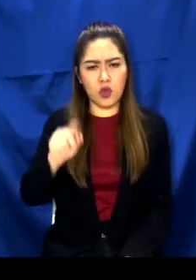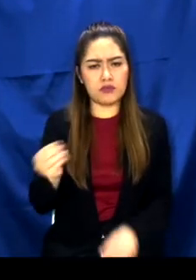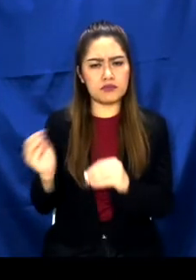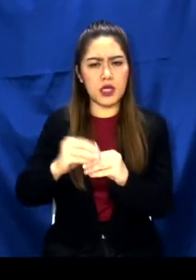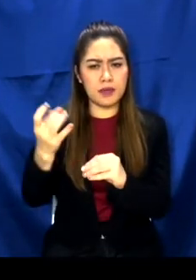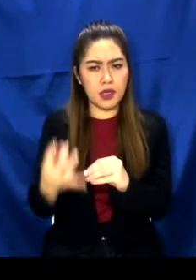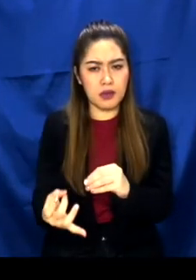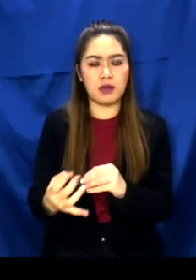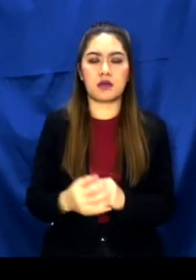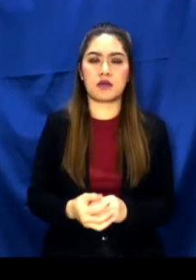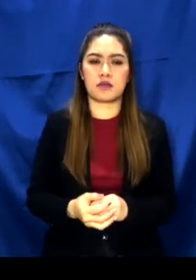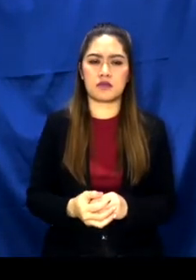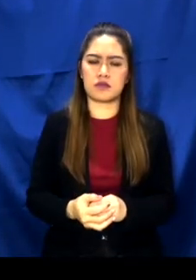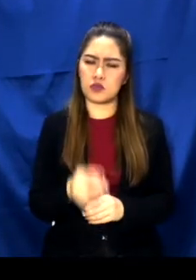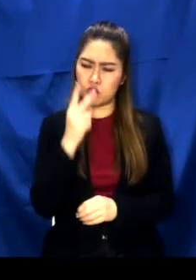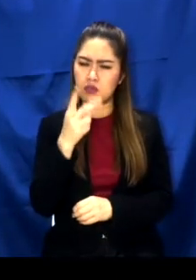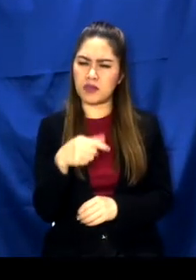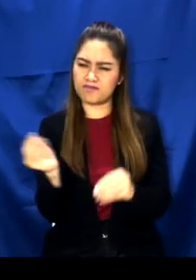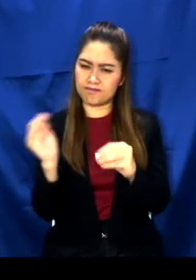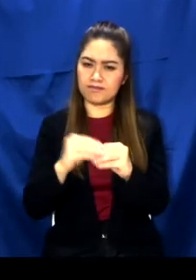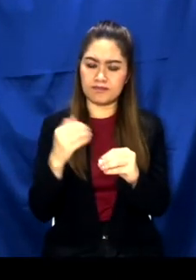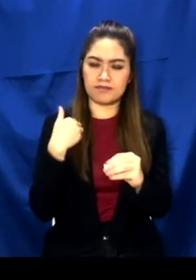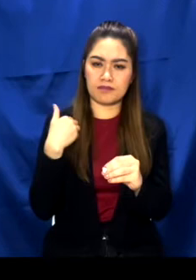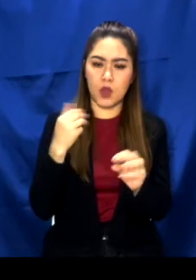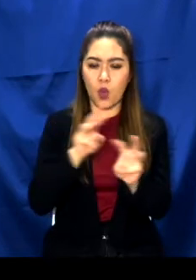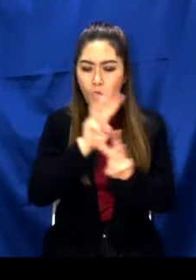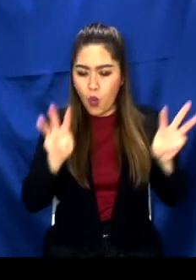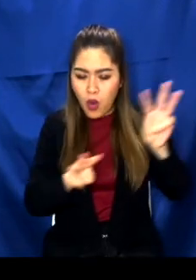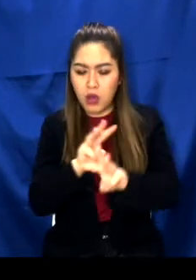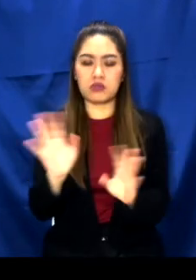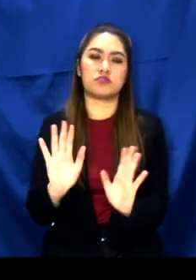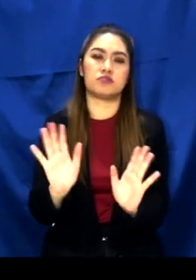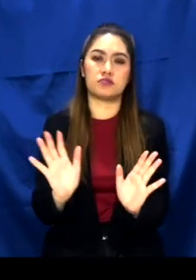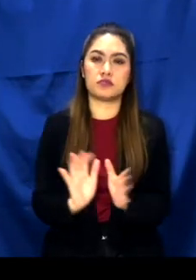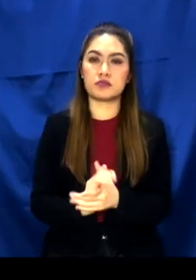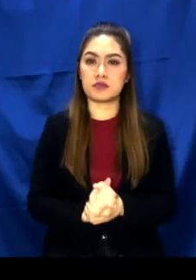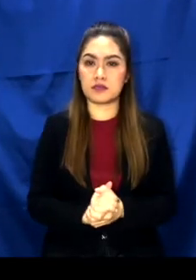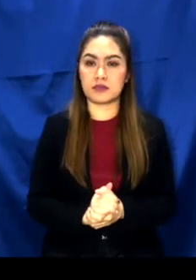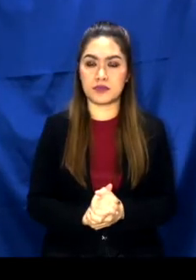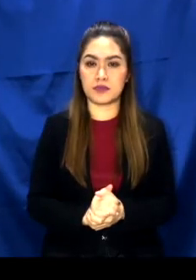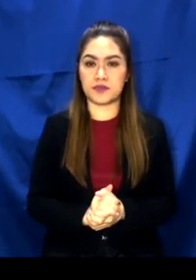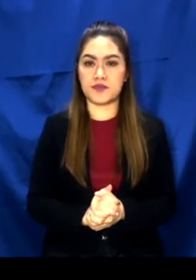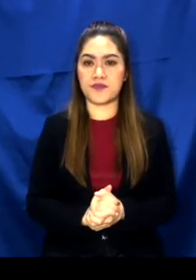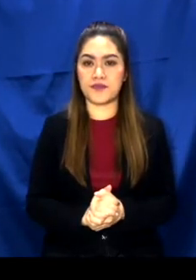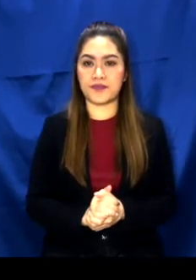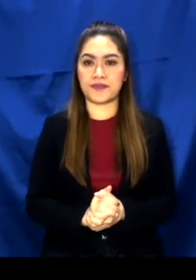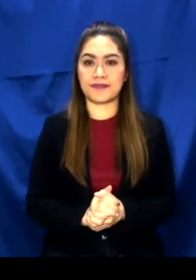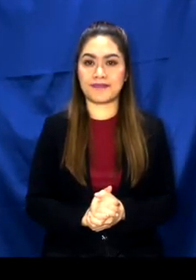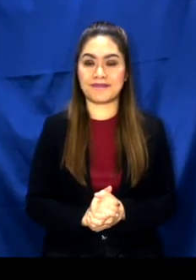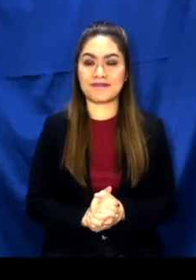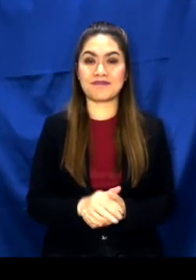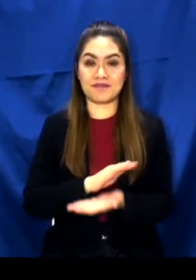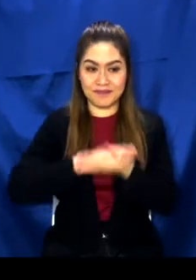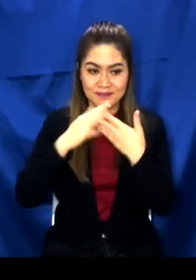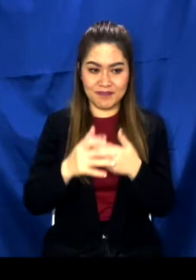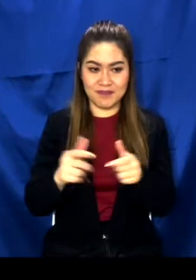ติมอีกนิดนึงให้มันดูมีอะไรเพิ่มมากขึ้นนะคะแบบนี้แล้วเราก็ขยับ